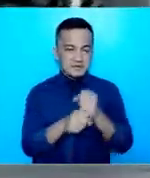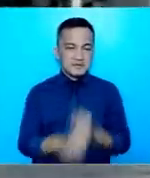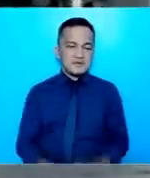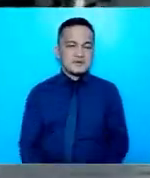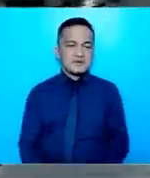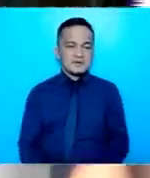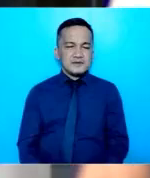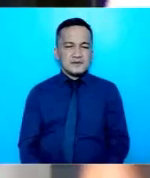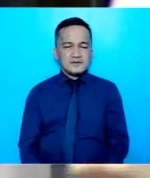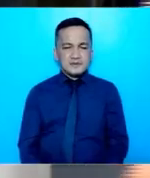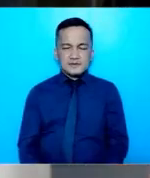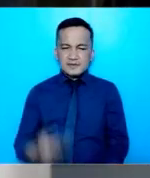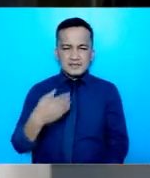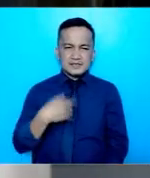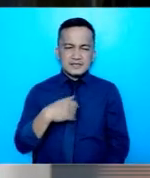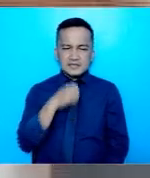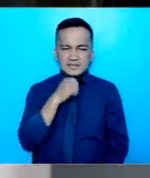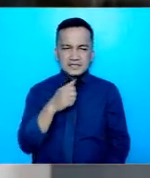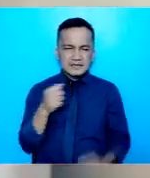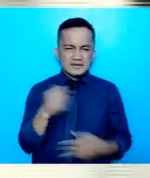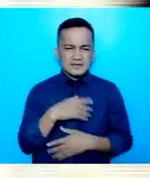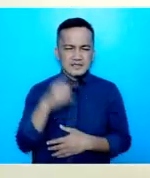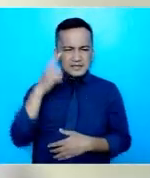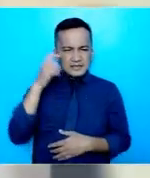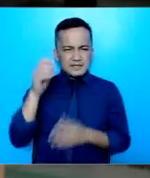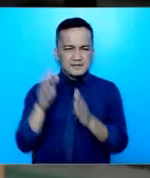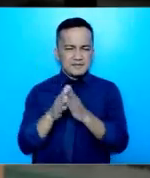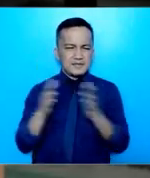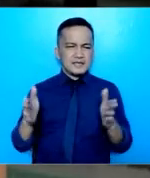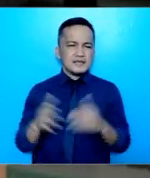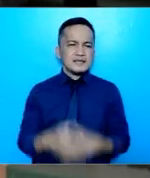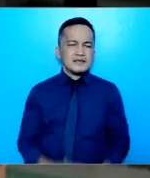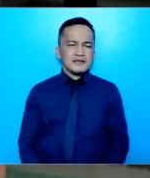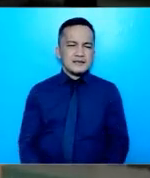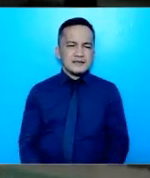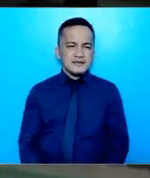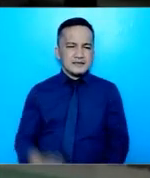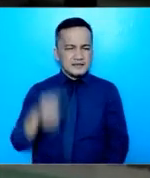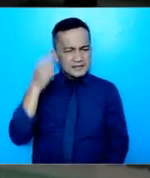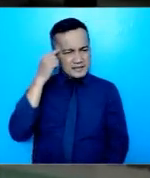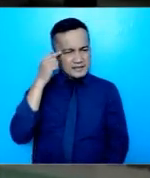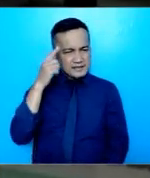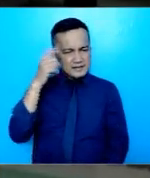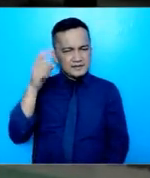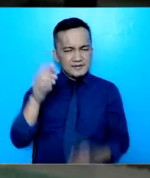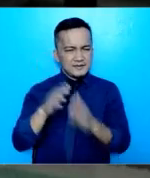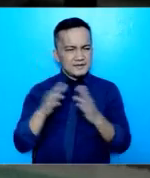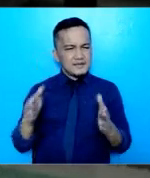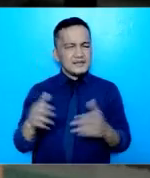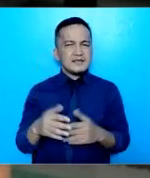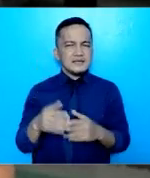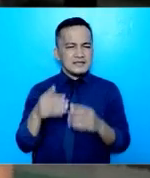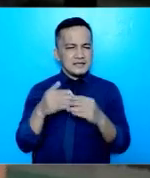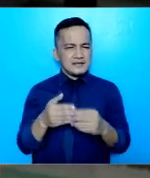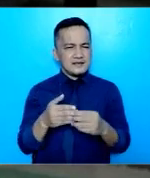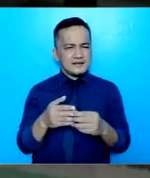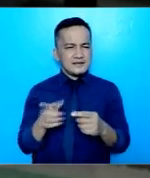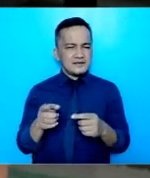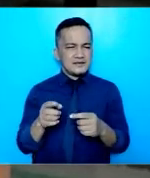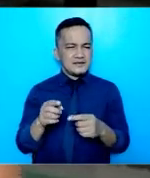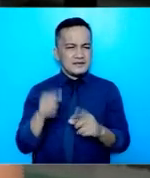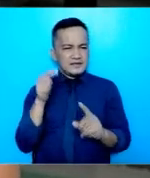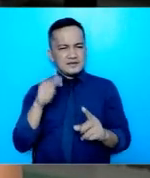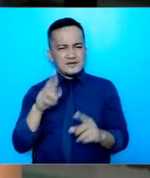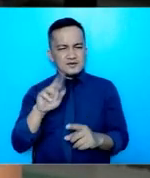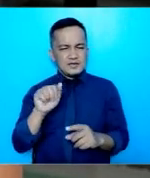really not scared to dream big because I think like dreaming big has led me to, I guess, winning for the UAAP, which is something